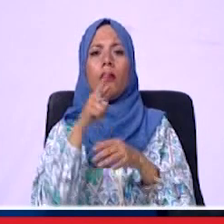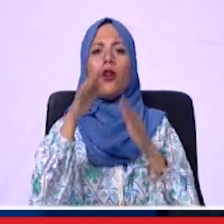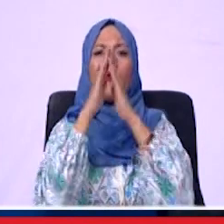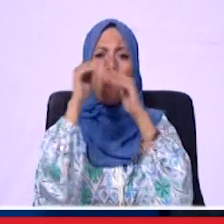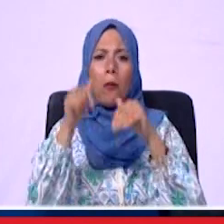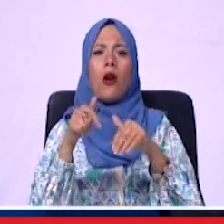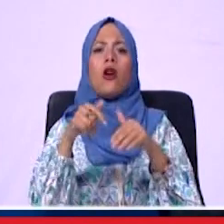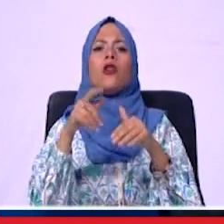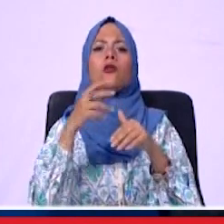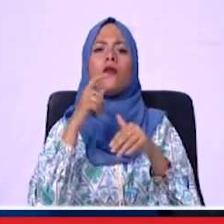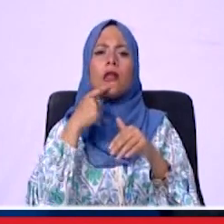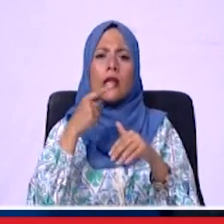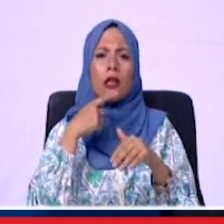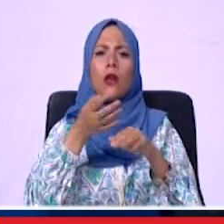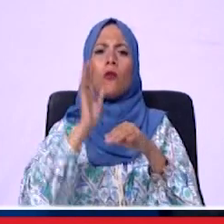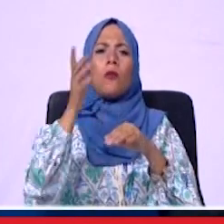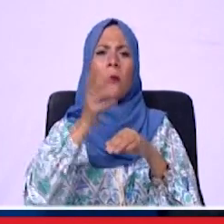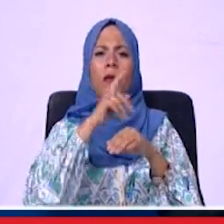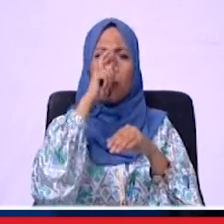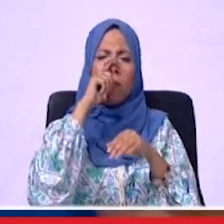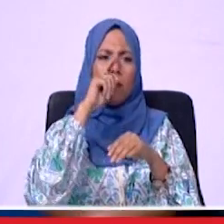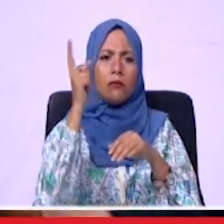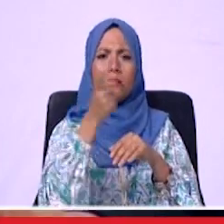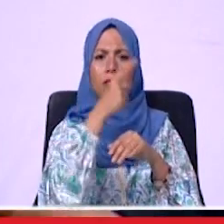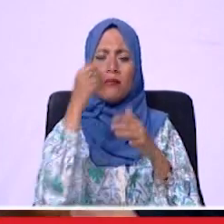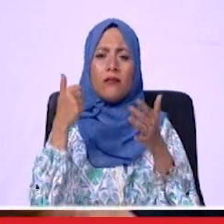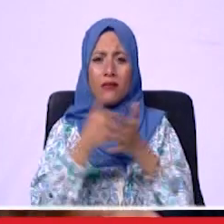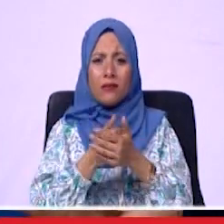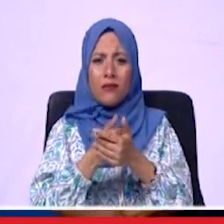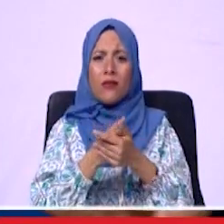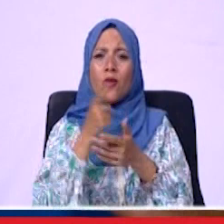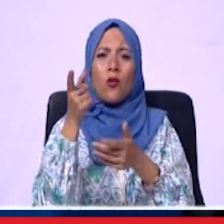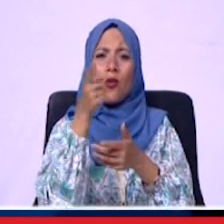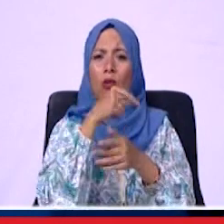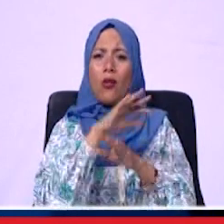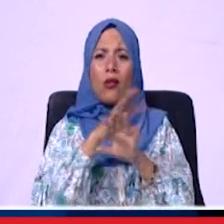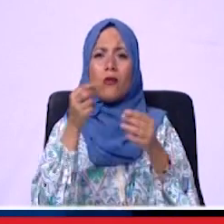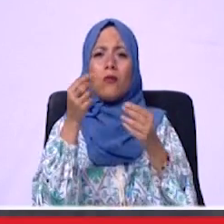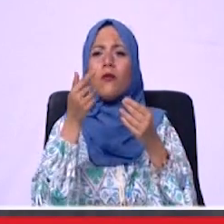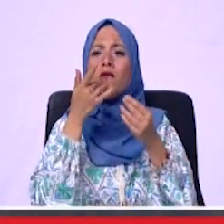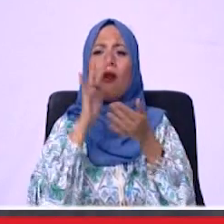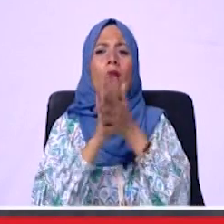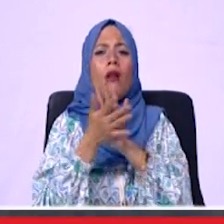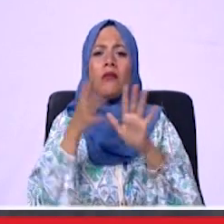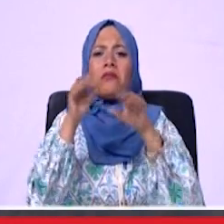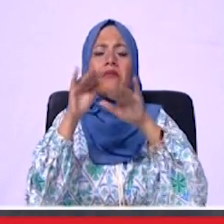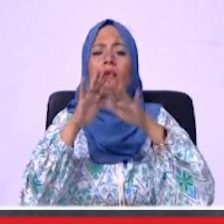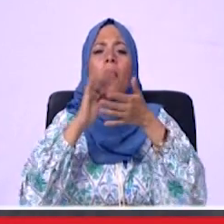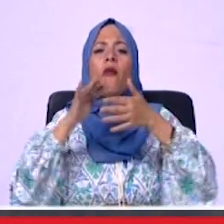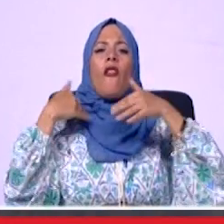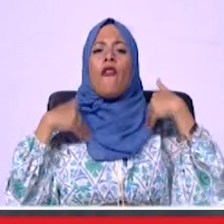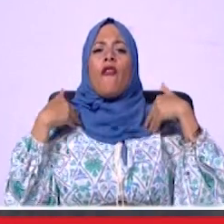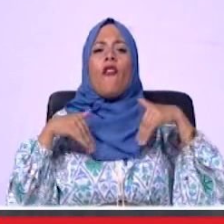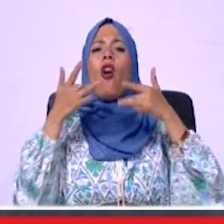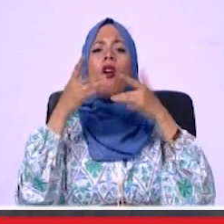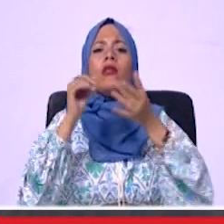وفي ابو حمص وفي دمنهور وفي كفر الدوار، والحاله وصلت وخلص، ما عادش في فلوس نكمله علاجه خالص.